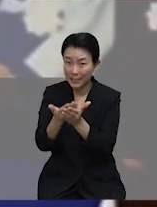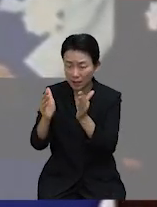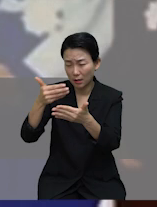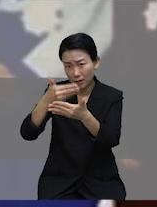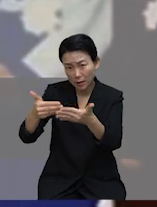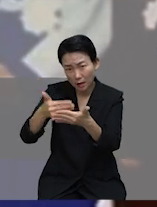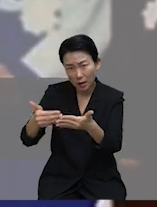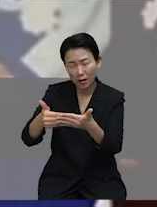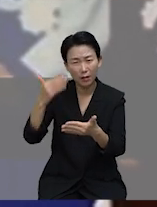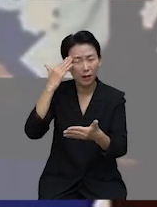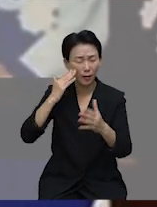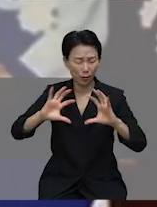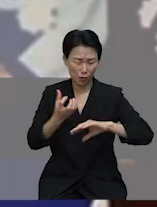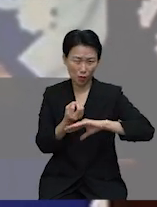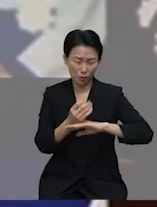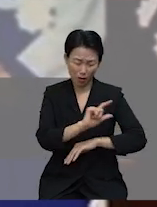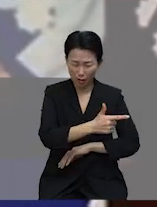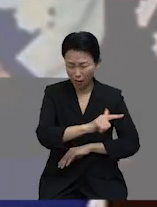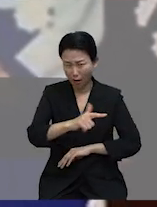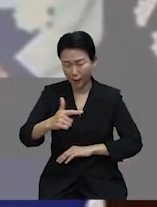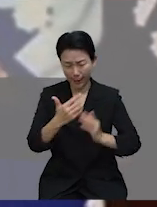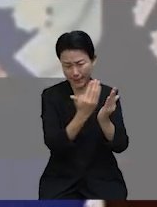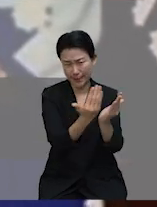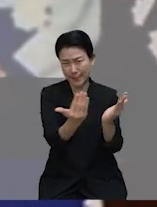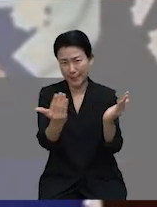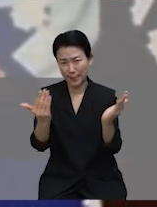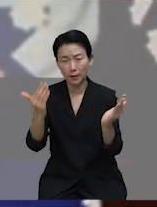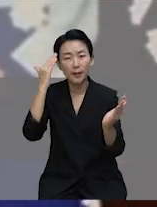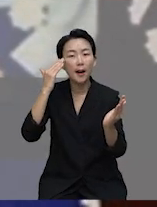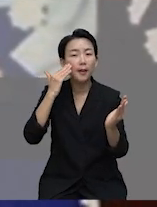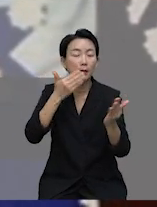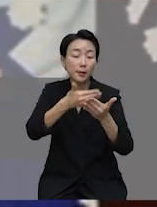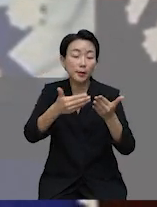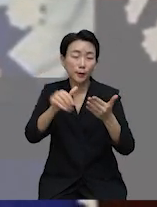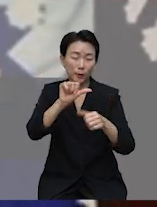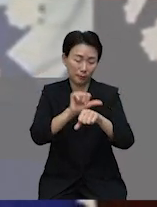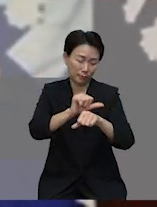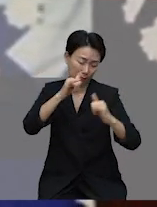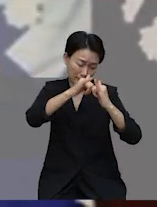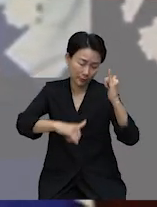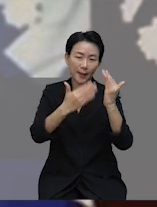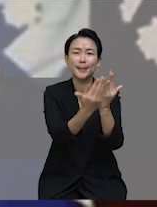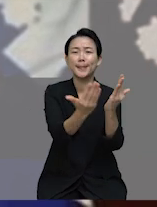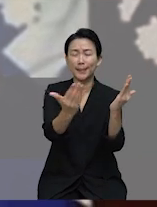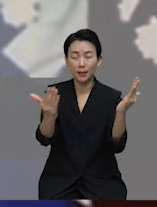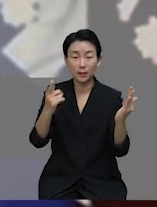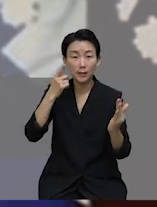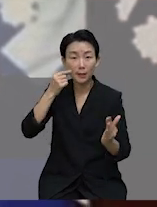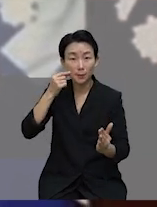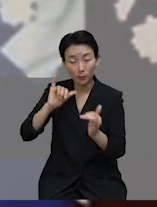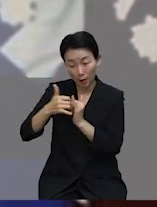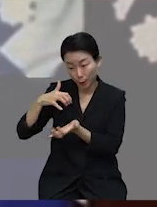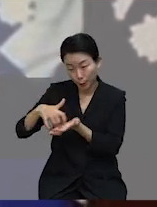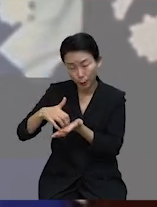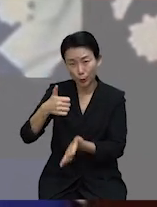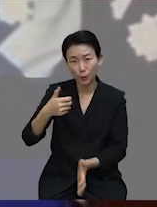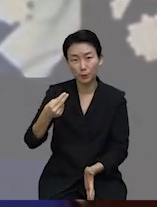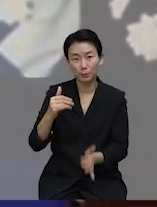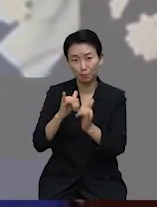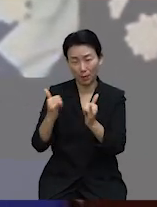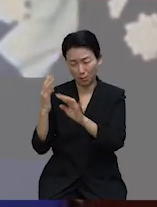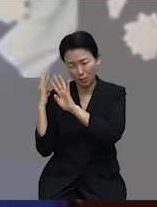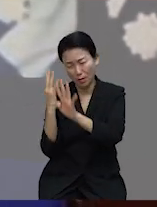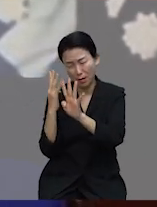조선백자, 해화 등 여러 국보 문화재가 출품된 한국미술 5000년 전은 일본에서만 57만여